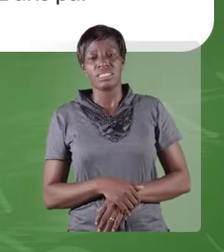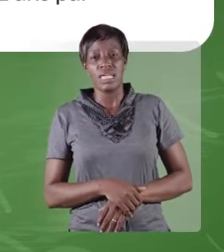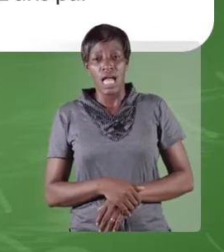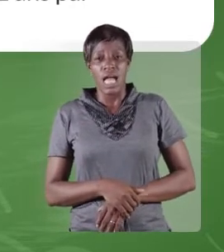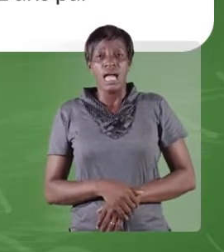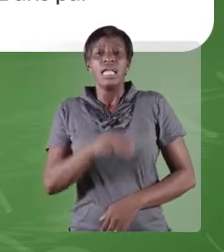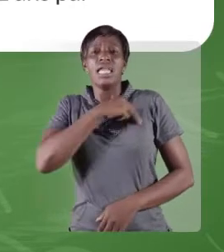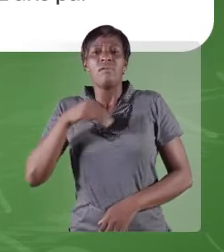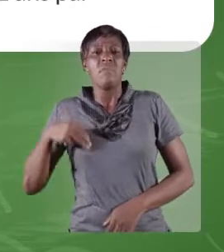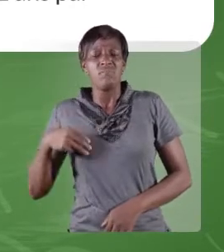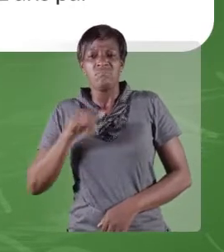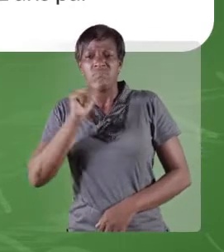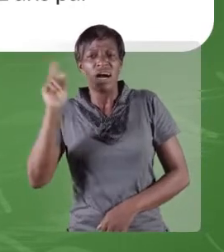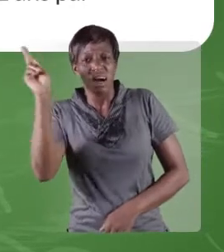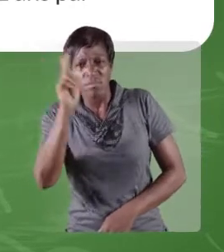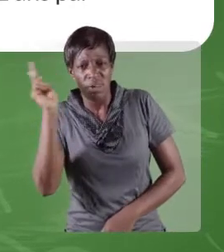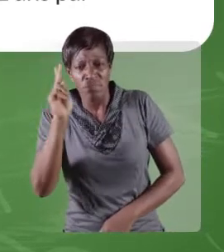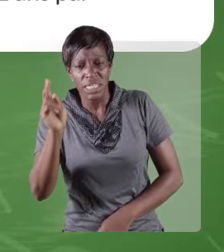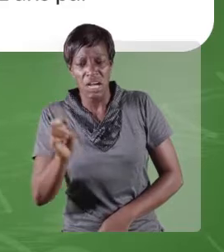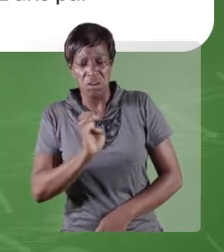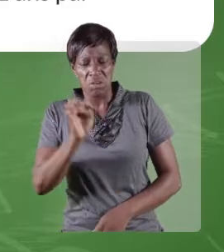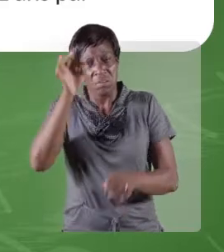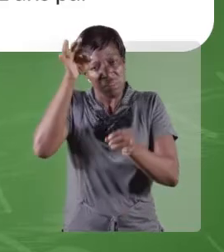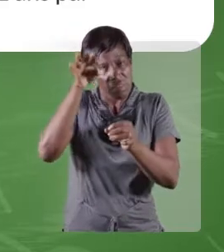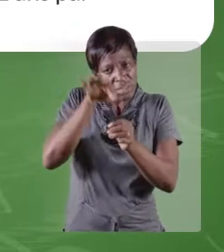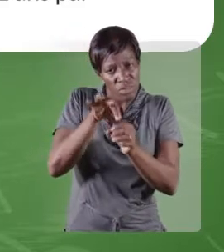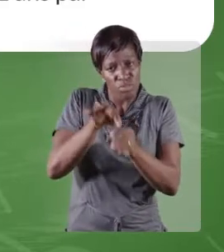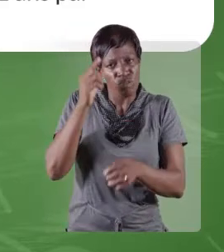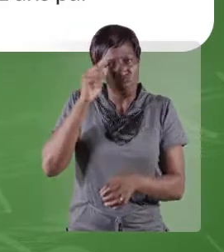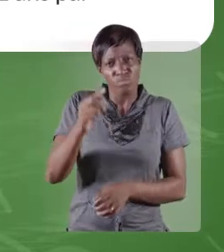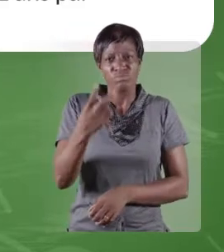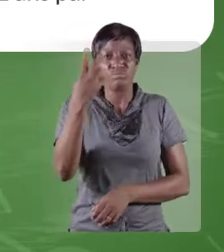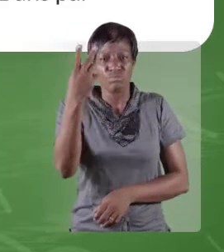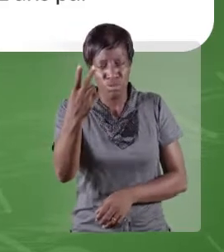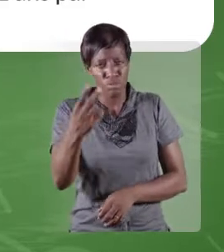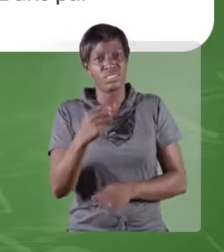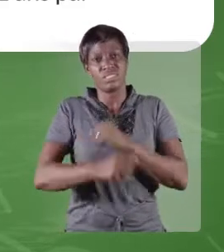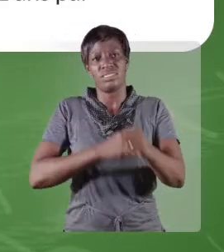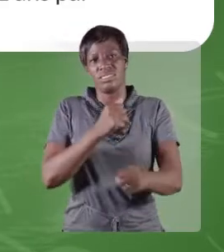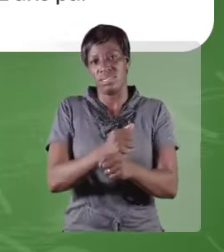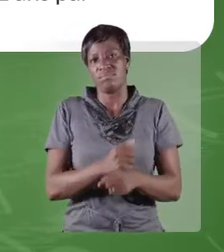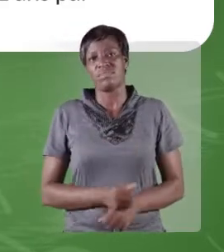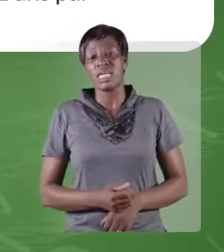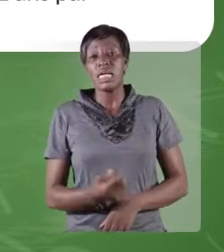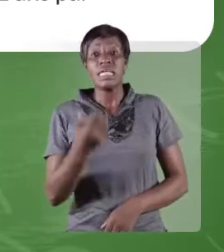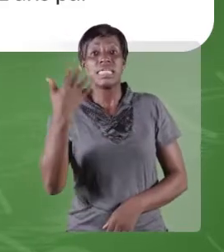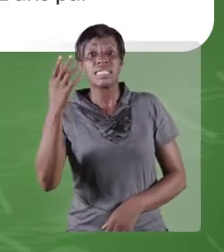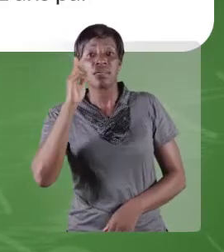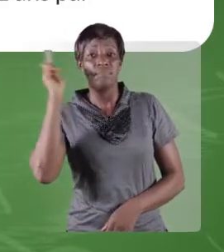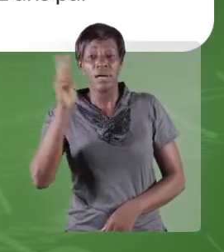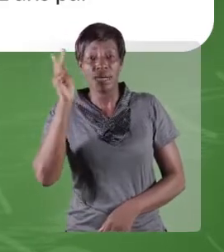permanents sont élus pour 2 ans. Les 5 permanents disposent du droit de